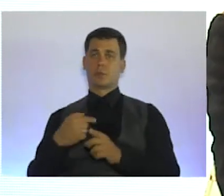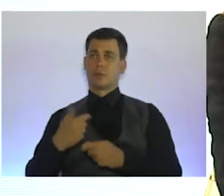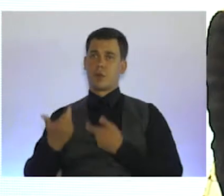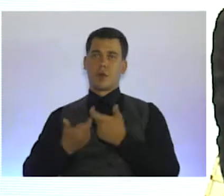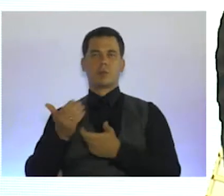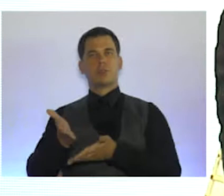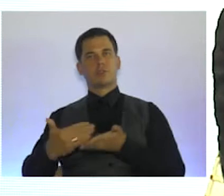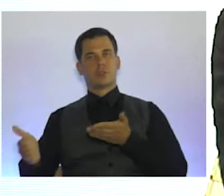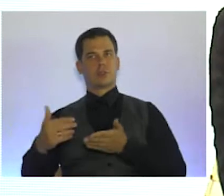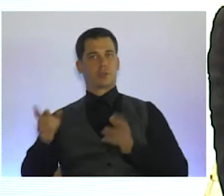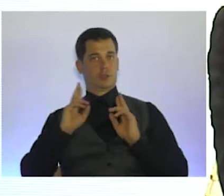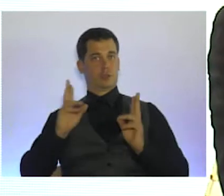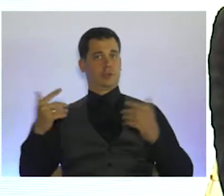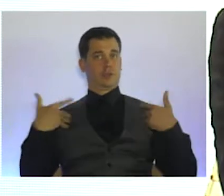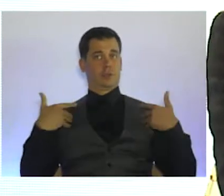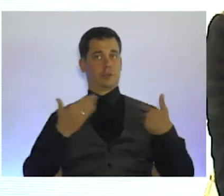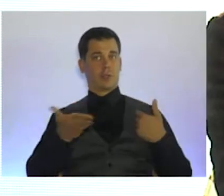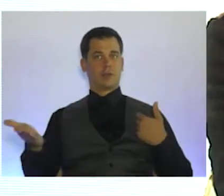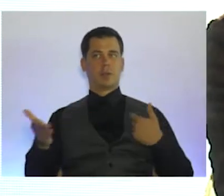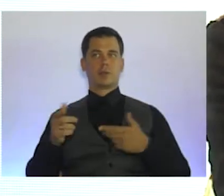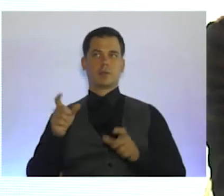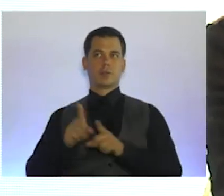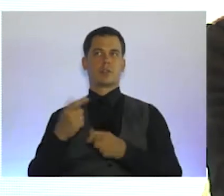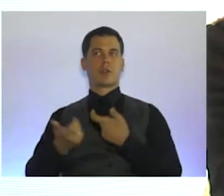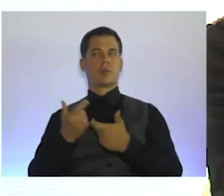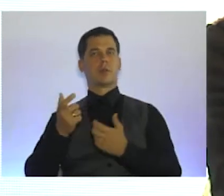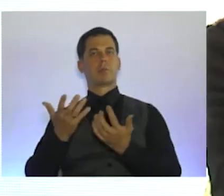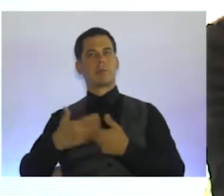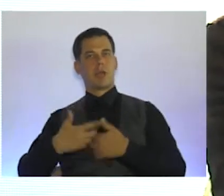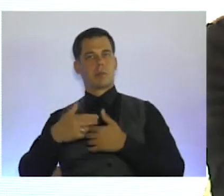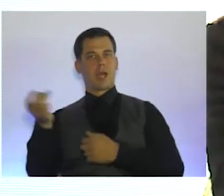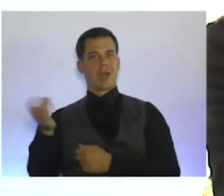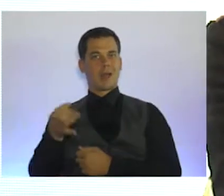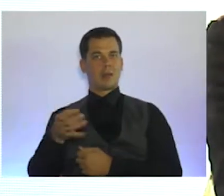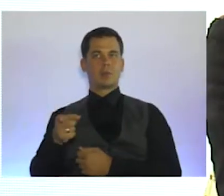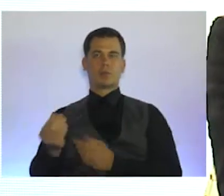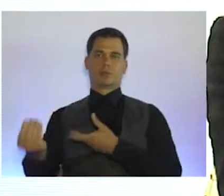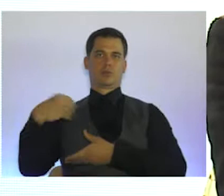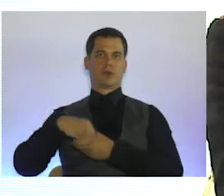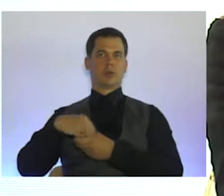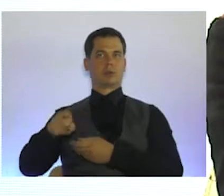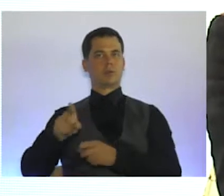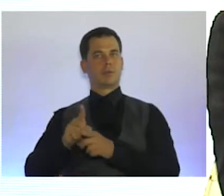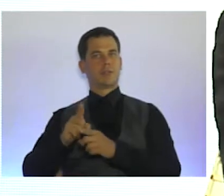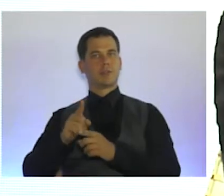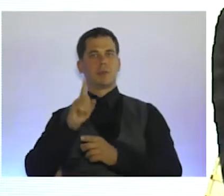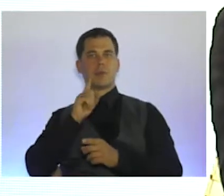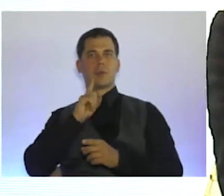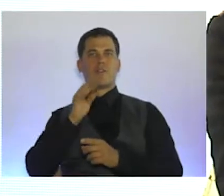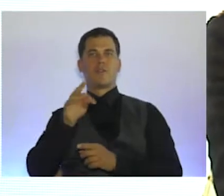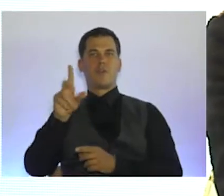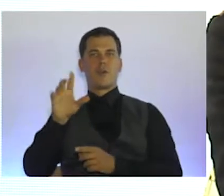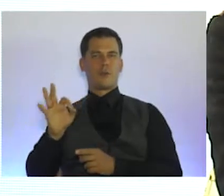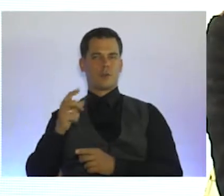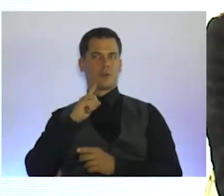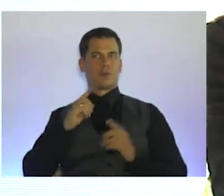jakiś fragment rzeczywistości i wykorzystujemy mechanizmy z gier po to, żeby zaangażować, żeby wprawić ludzi w fazę flow, żeby postawić